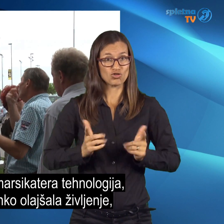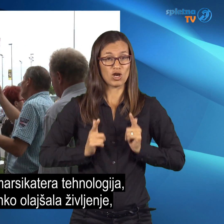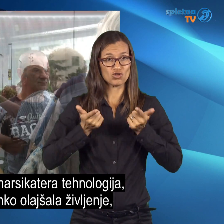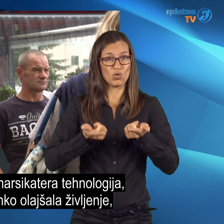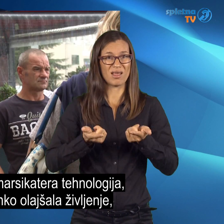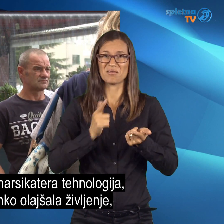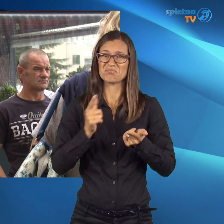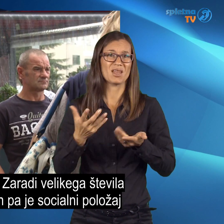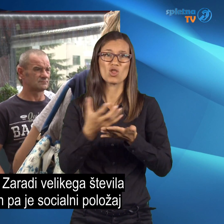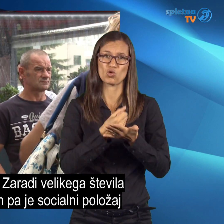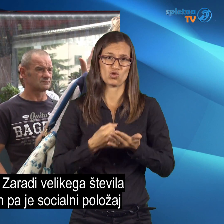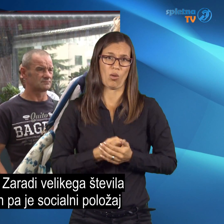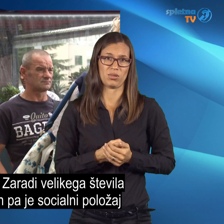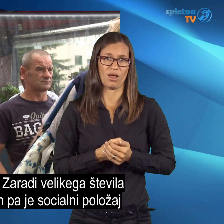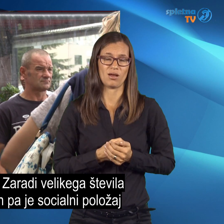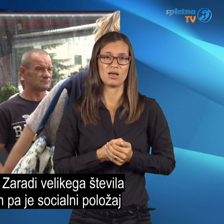življenje, nedostopna.